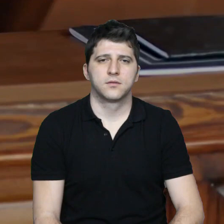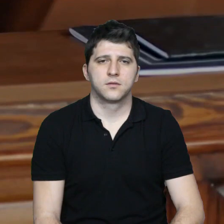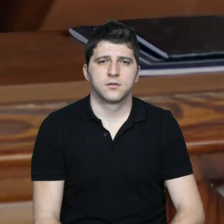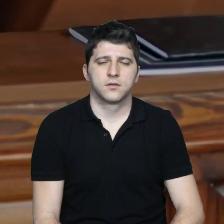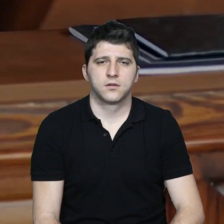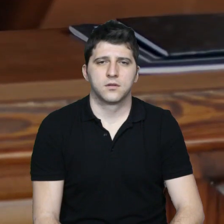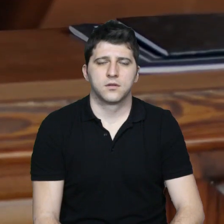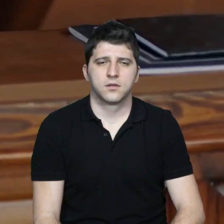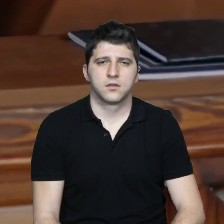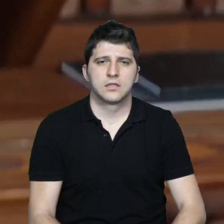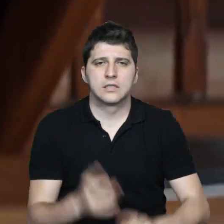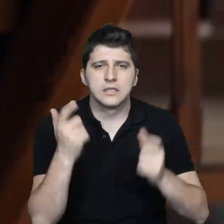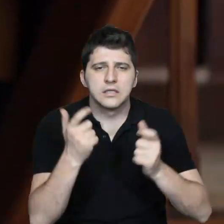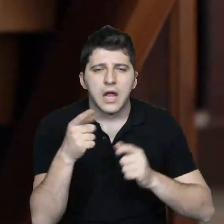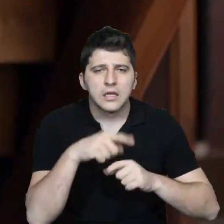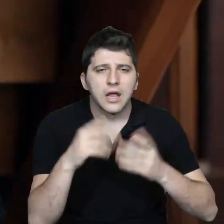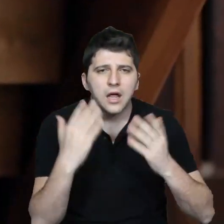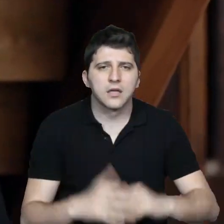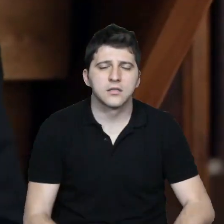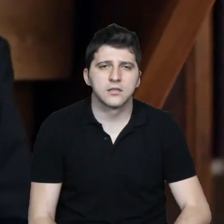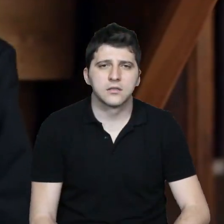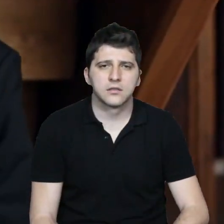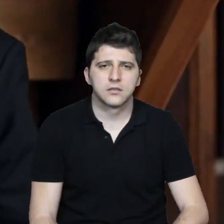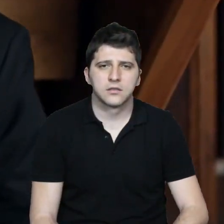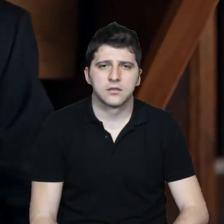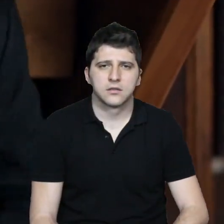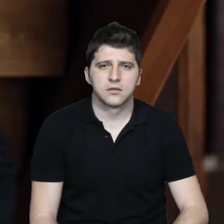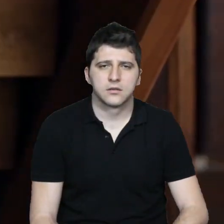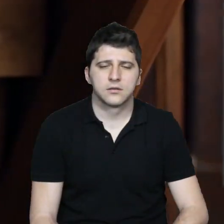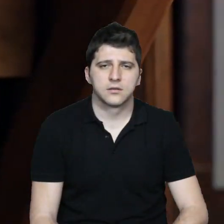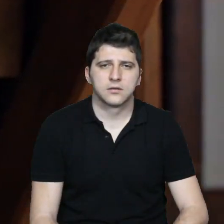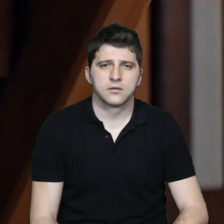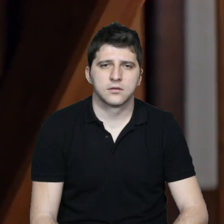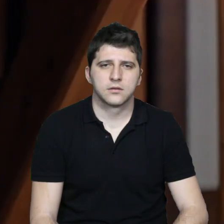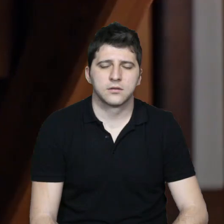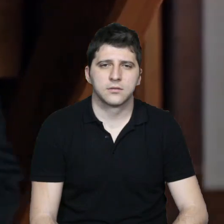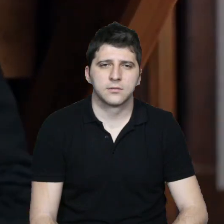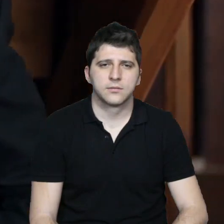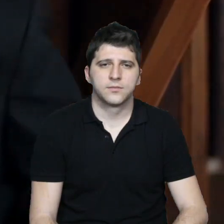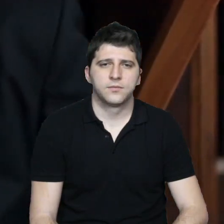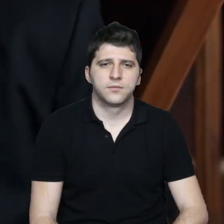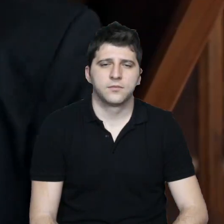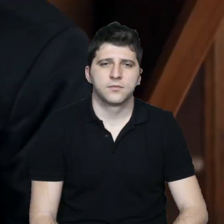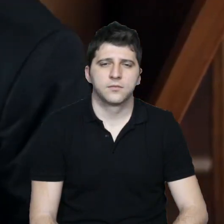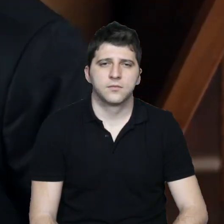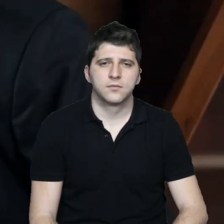kaşa paltosunu aldı. Oral merdiven altındaki resepsiyona sığamıyor bir türlü. Uzun boyu merdivenlere